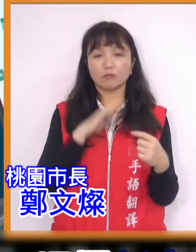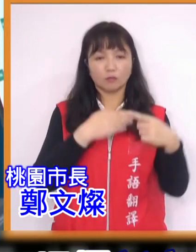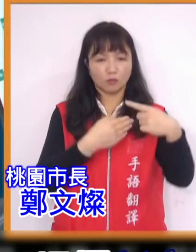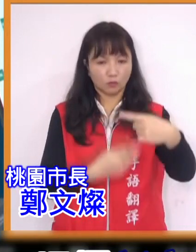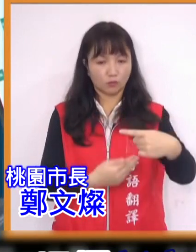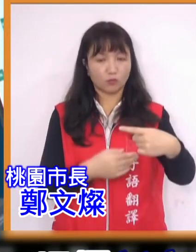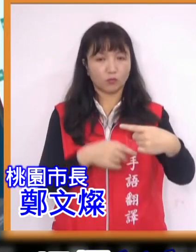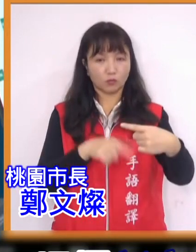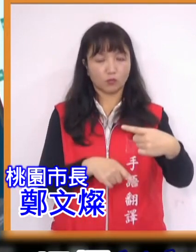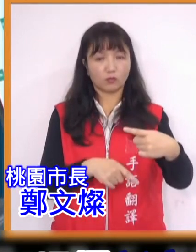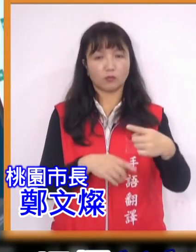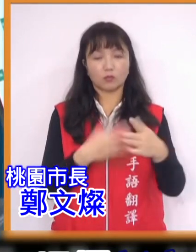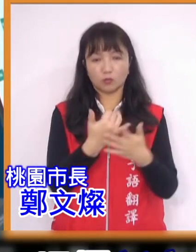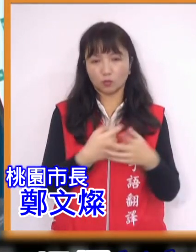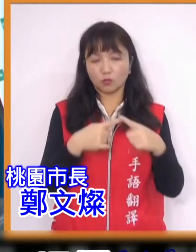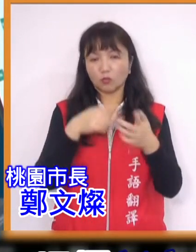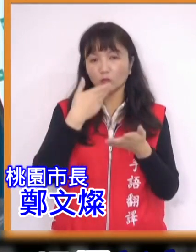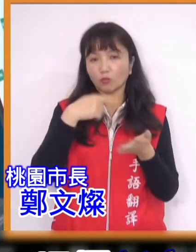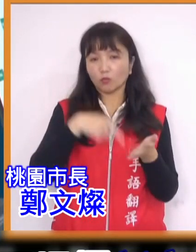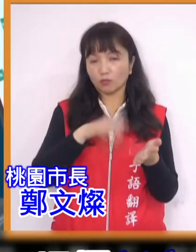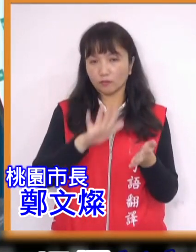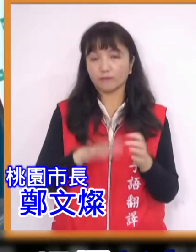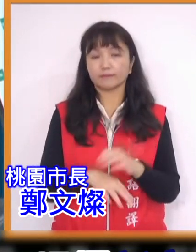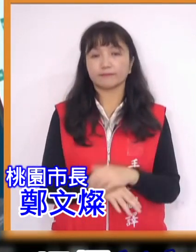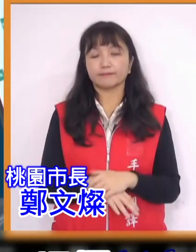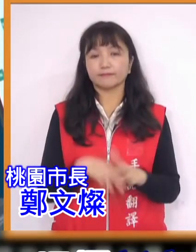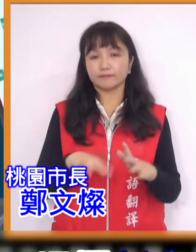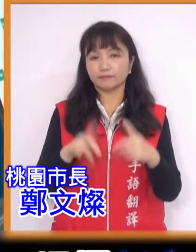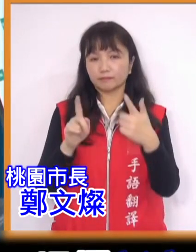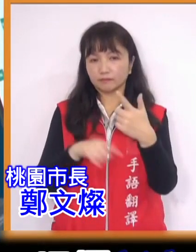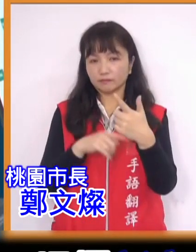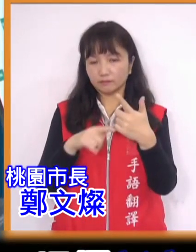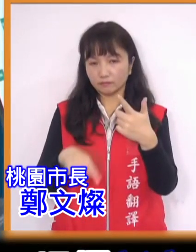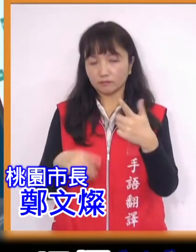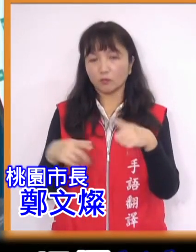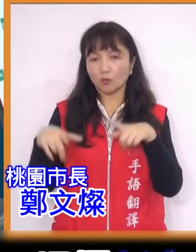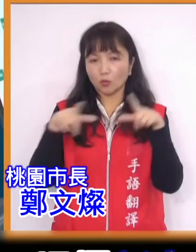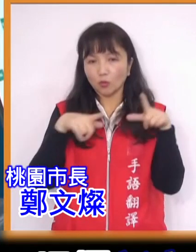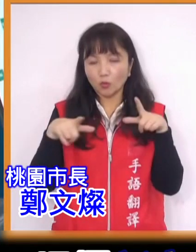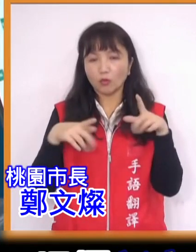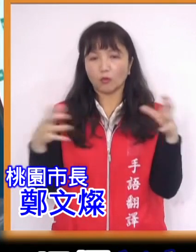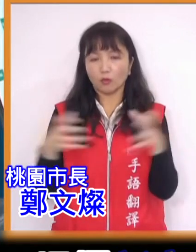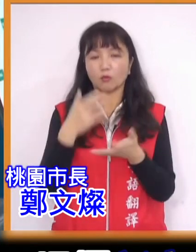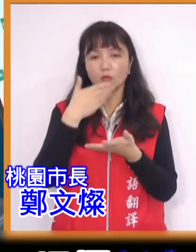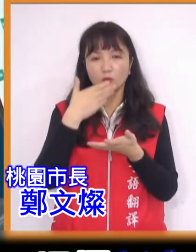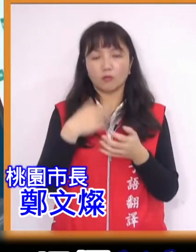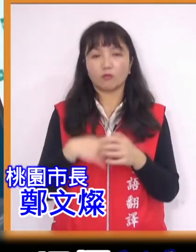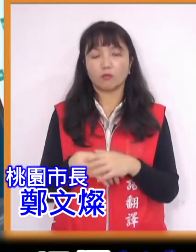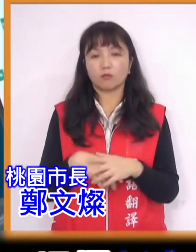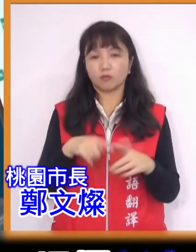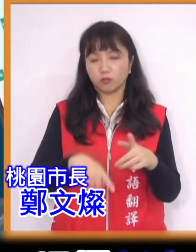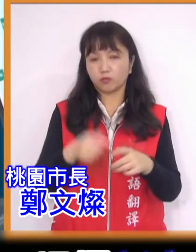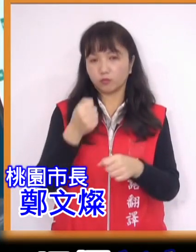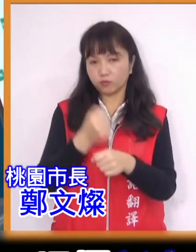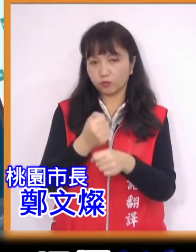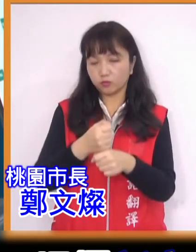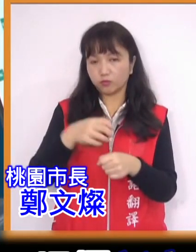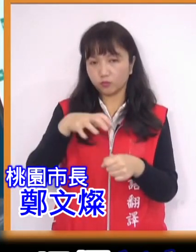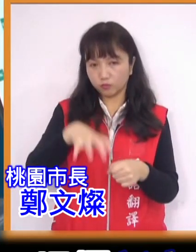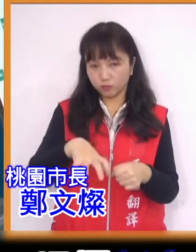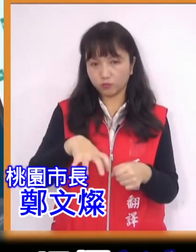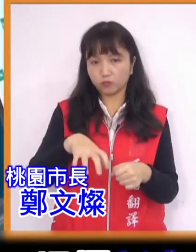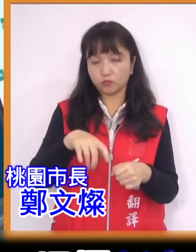1月9号的这个顾客，哦，他是6个人的生日宴聚餐，那他职场，哦，这个聚餐